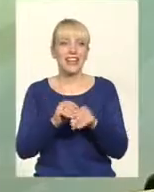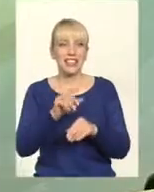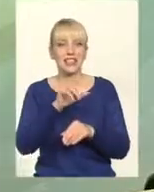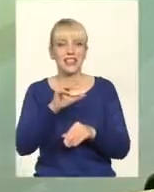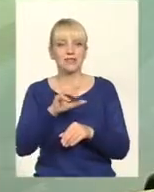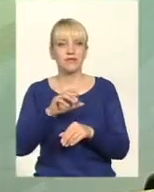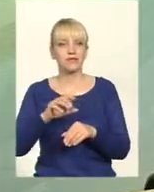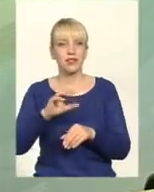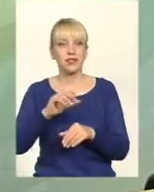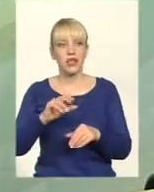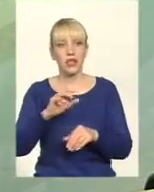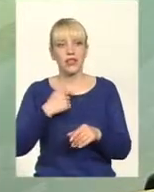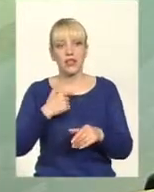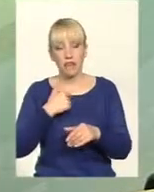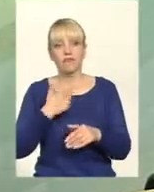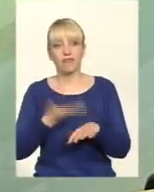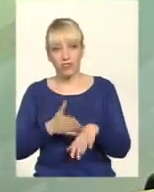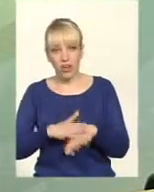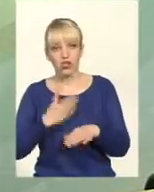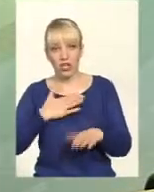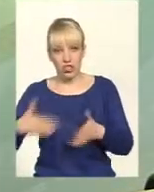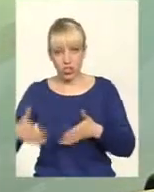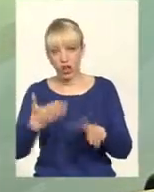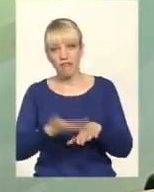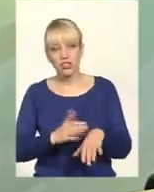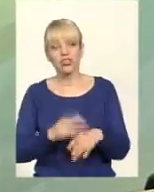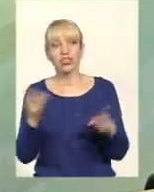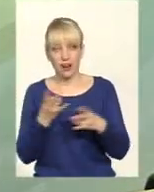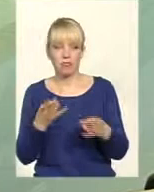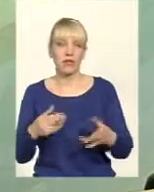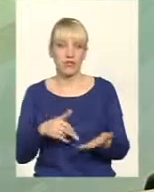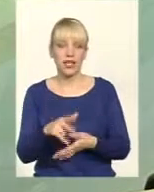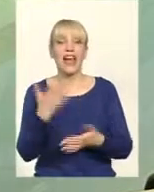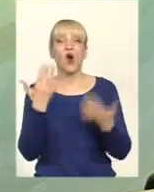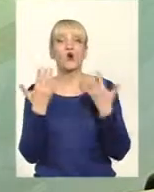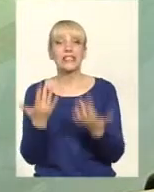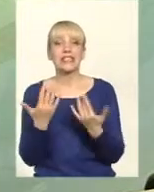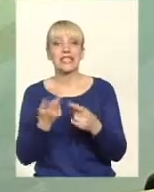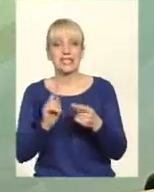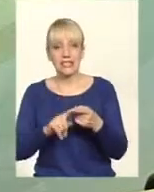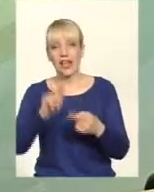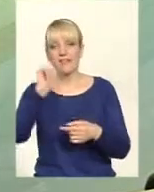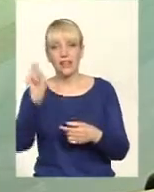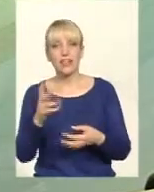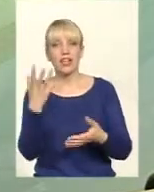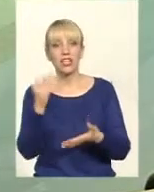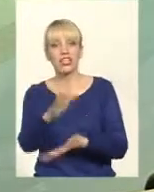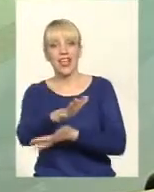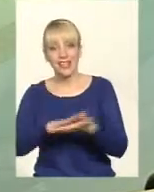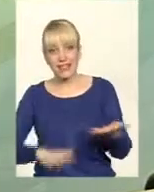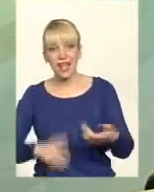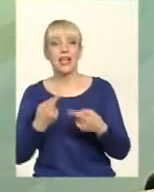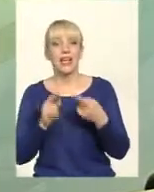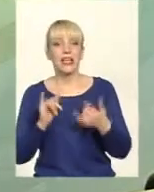тому ми вибрали свій шлях, нам важко, але нам треба йти. Оскільки ця війна йде, і нам дуже важко, ну, скажімо, це